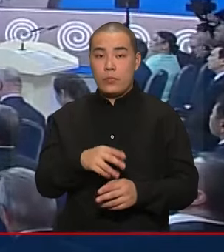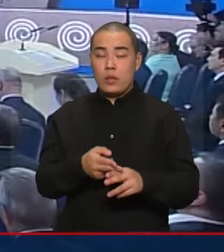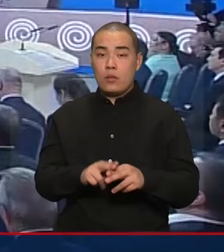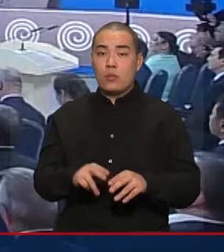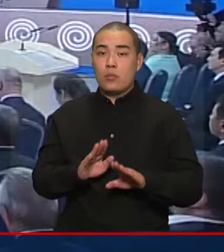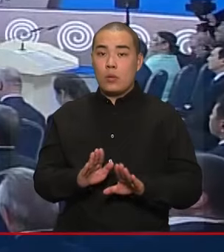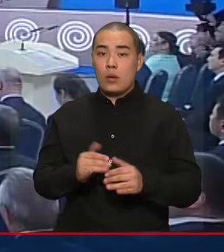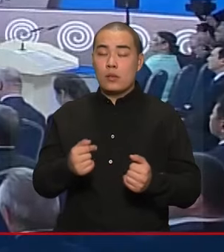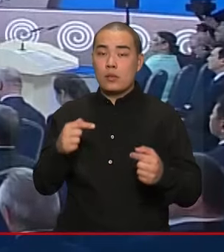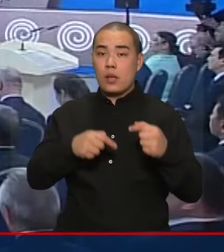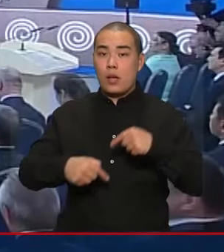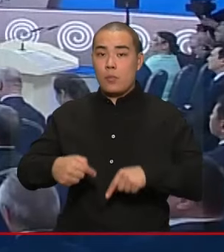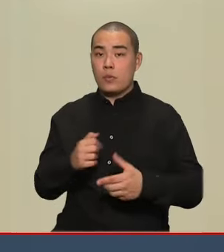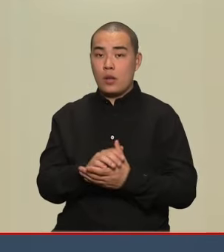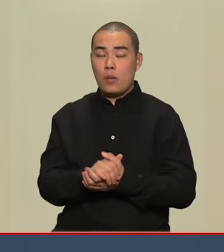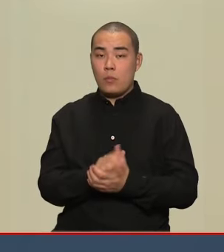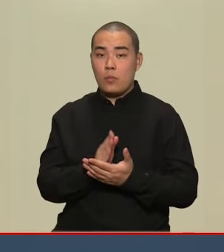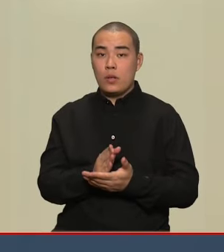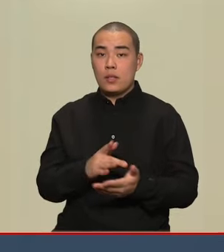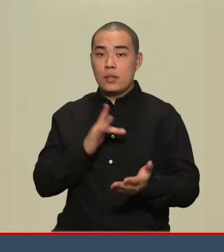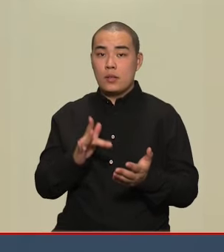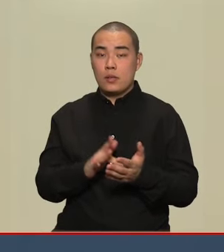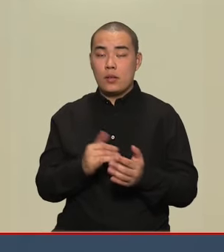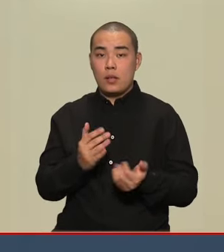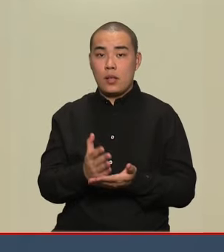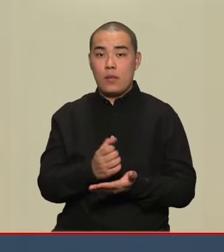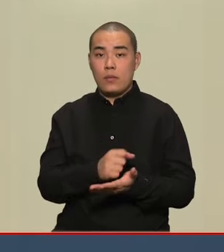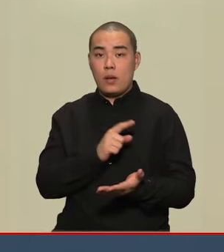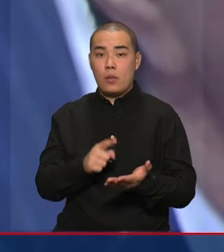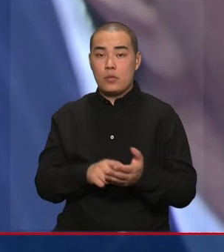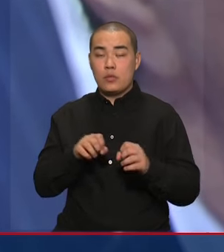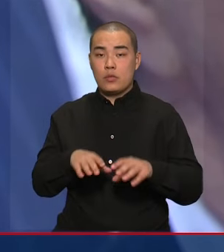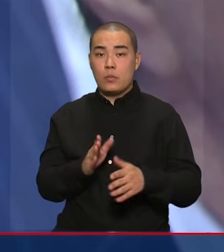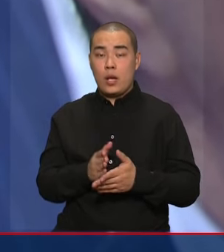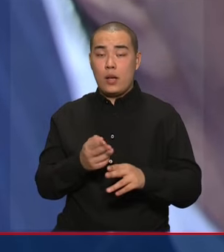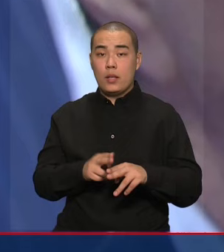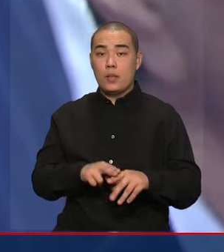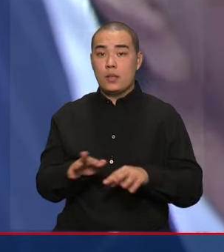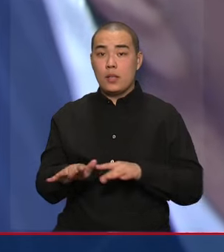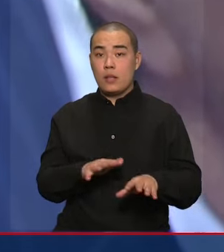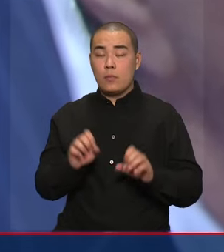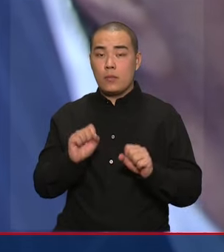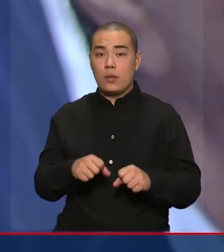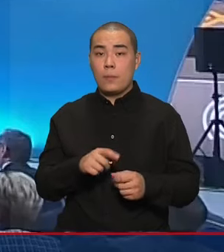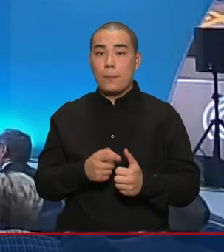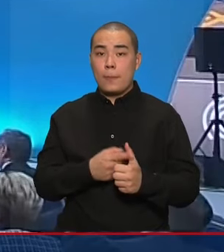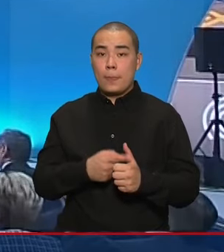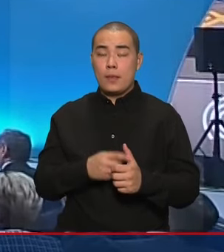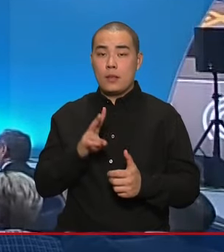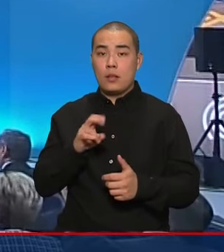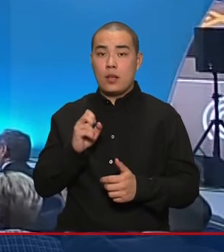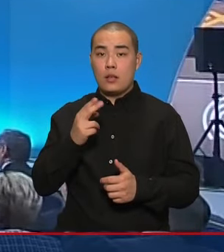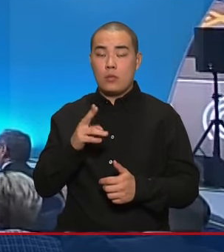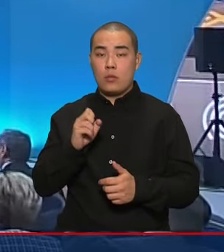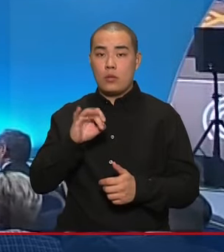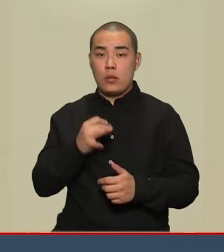Только сообща можно достигнуть поставленных целей и решить накопившиеся вопросы. Примером в этом деле смело можно назвать национальный курултай,